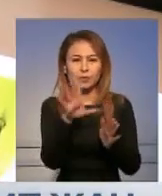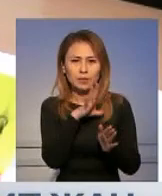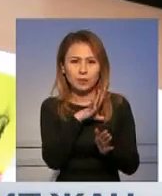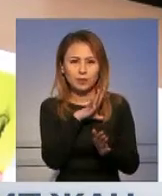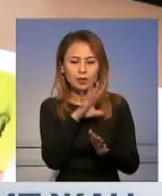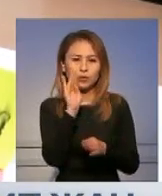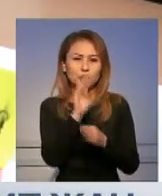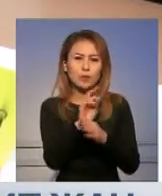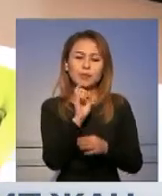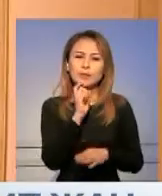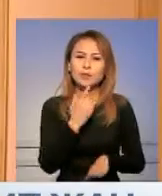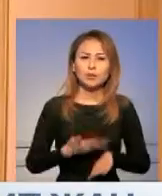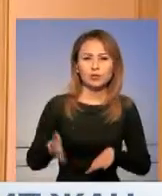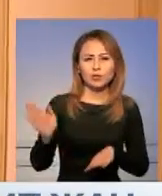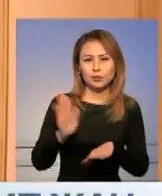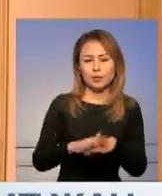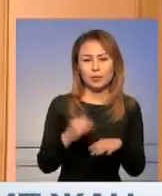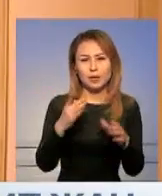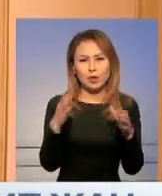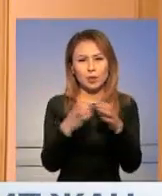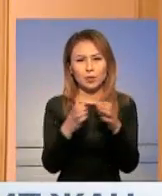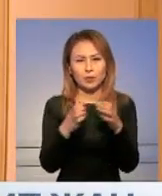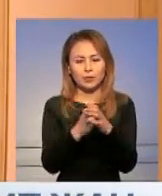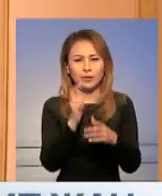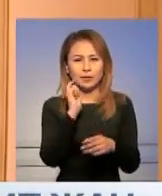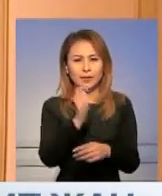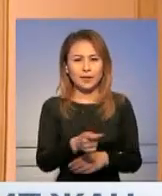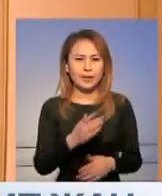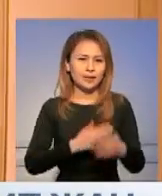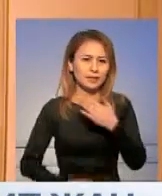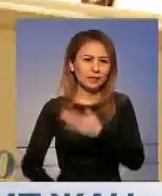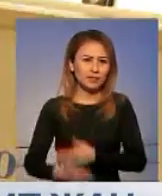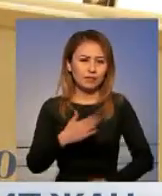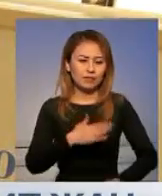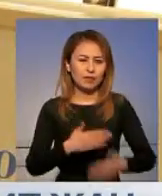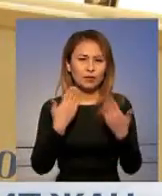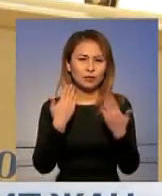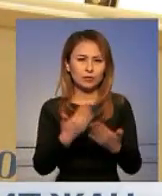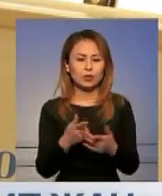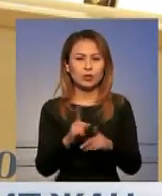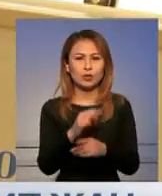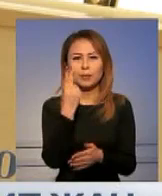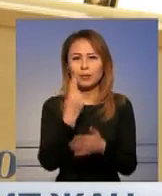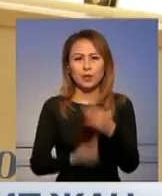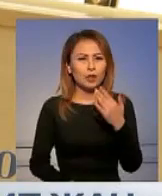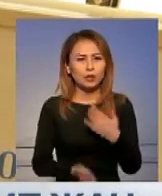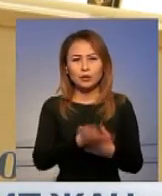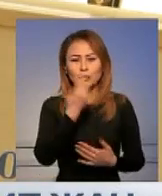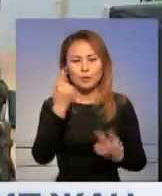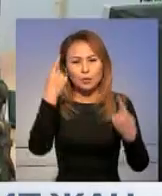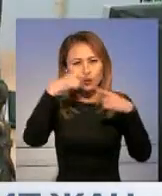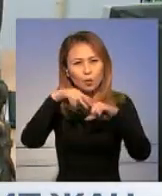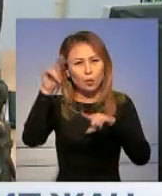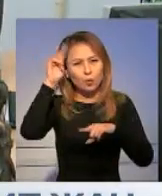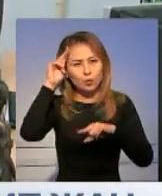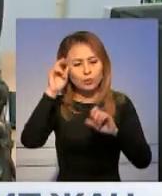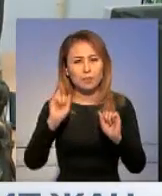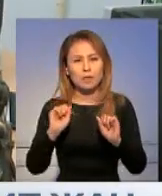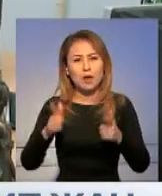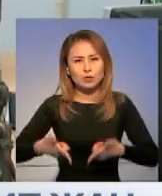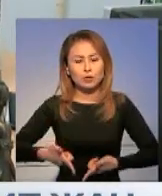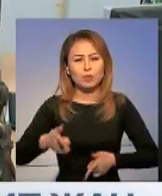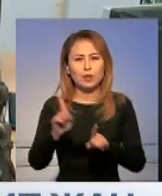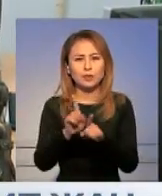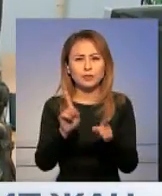қалады. Қиындыққа тап болып, бірінші топтағы мүгедек атанған бозбала тағдырдың жазуына еш мойымады. Техникалық училищеге оқуға түсіп,